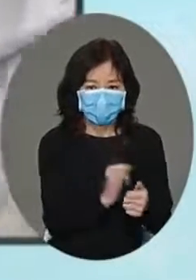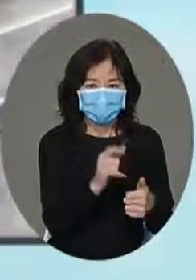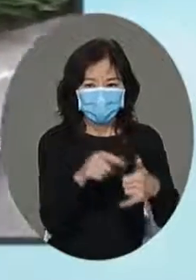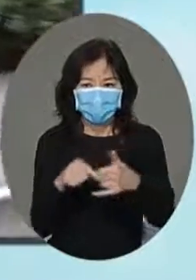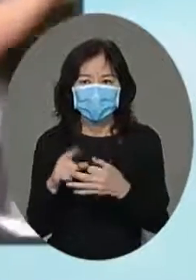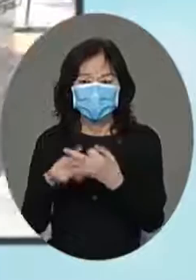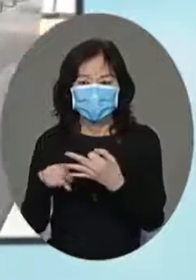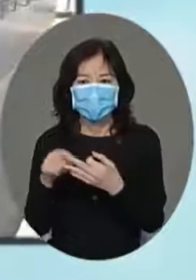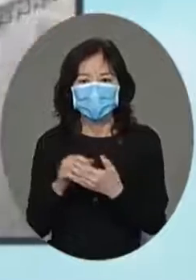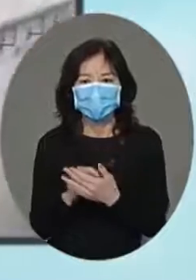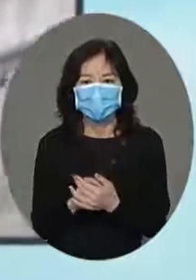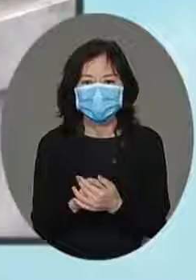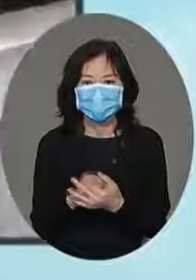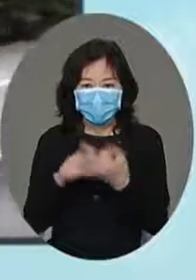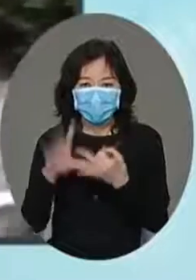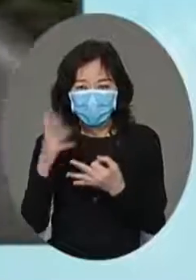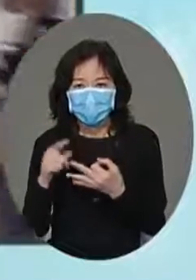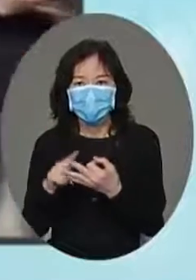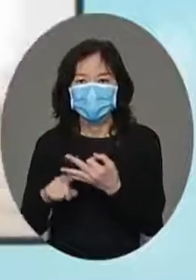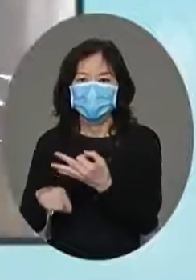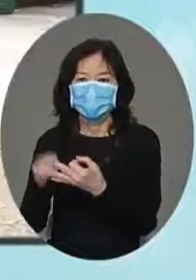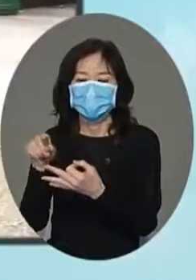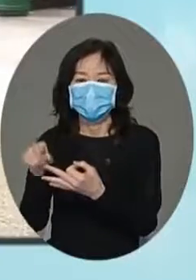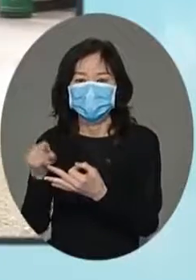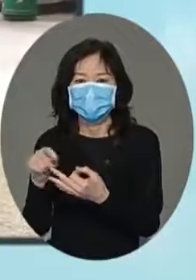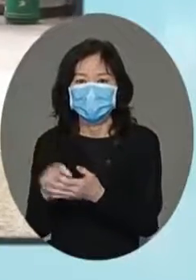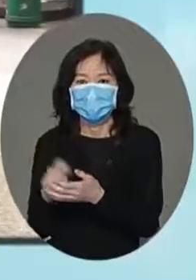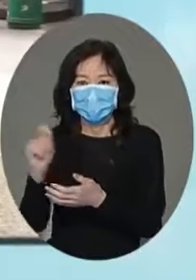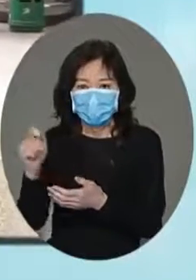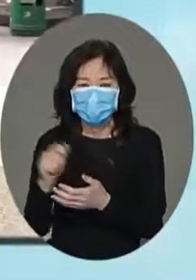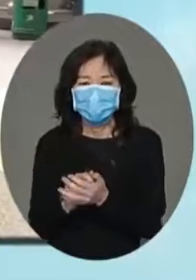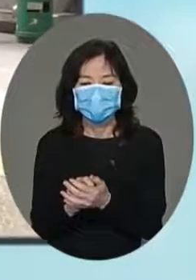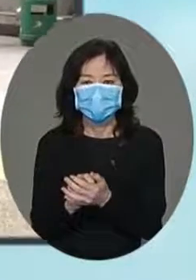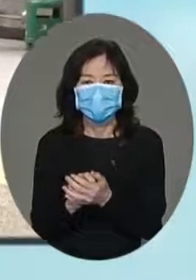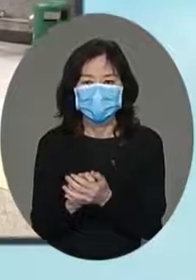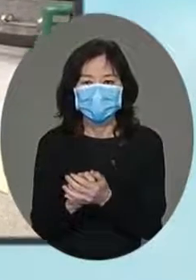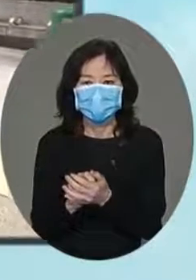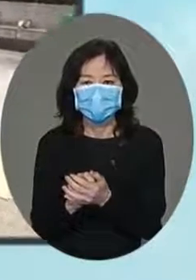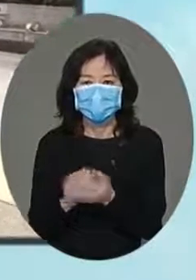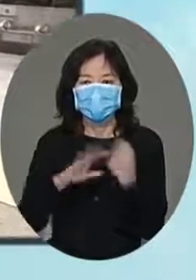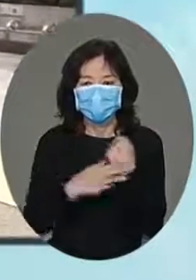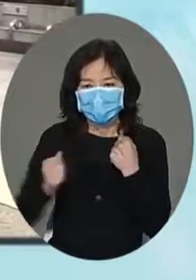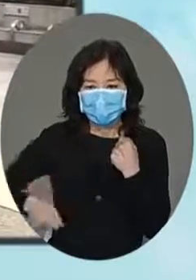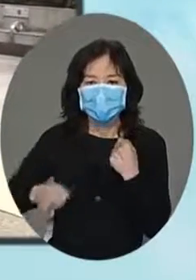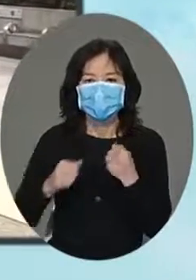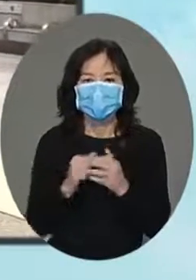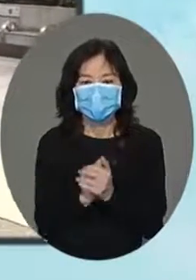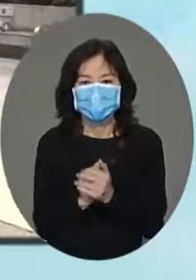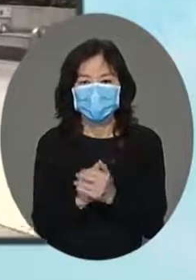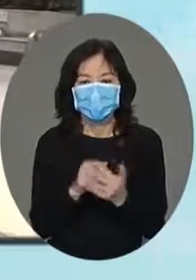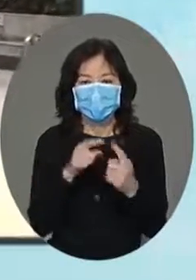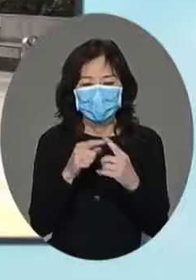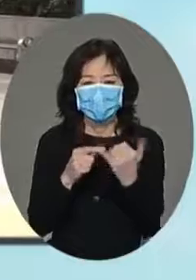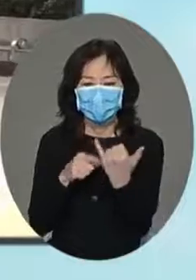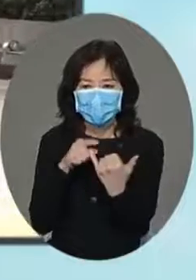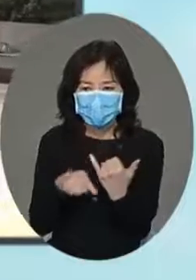森、黄志荣同埋邓英斌等等，到区域法院应讯。他们等6个